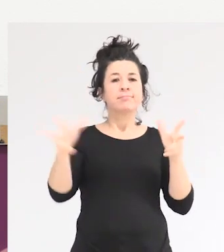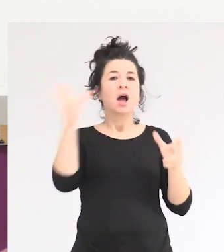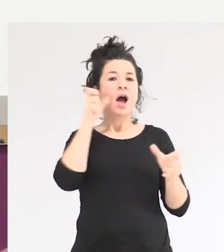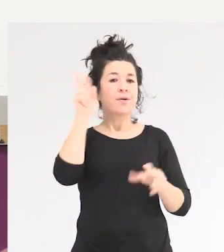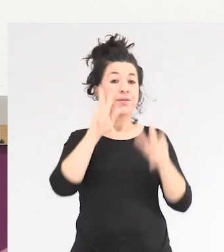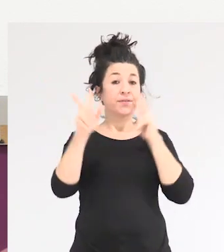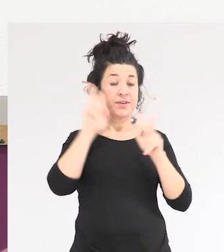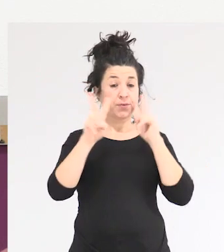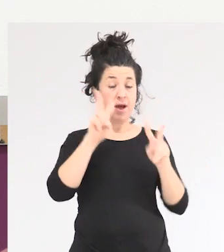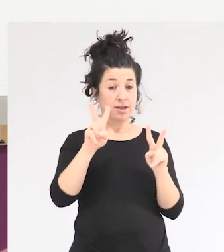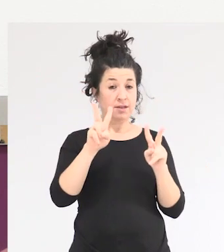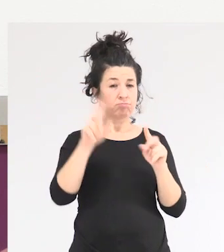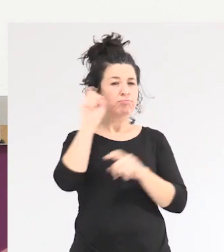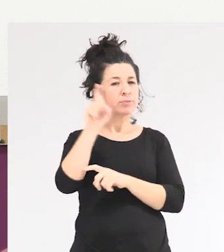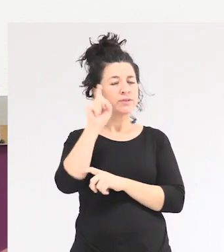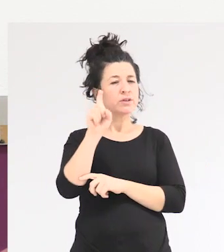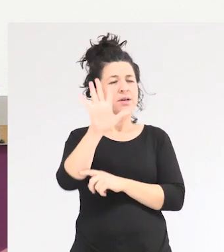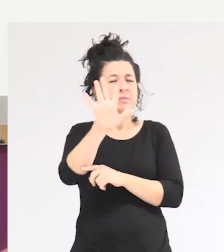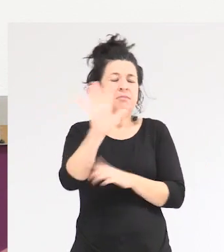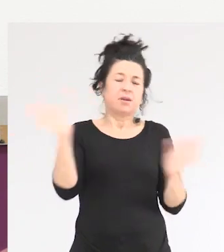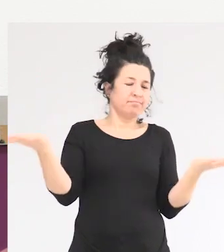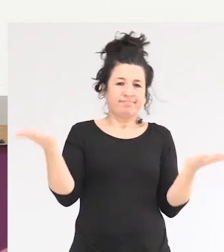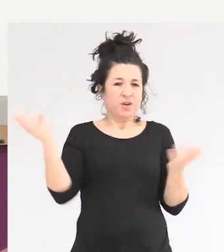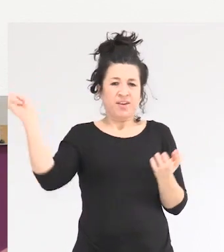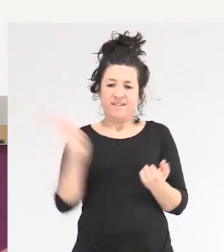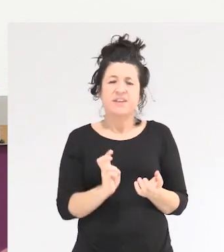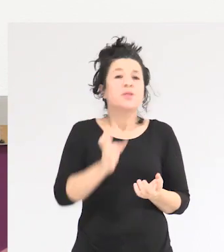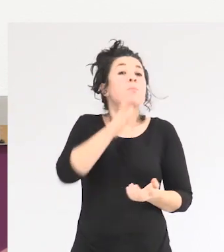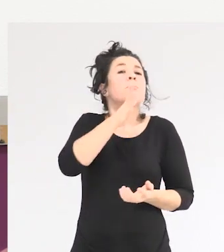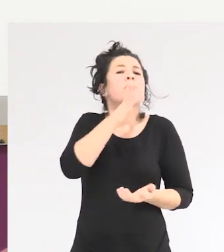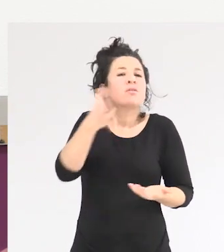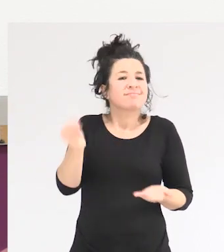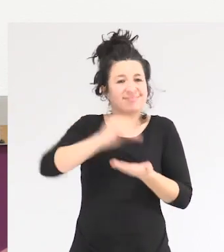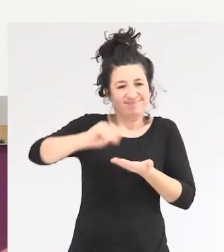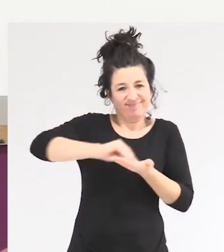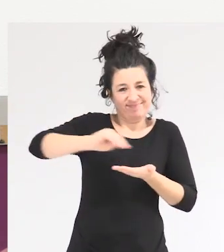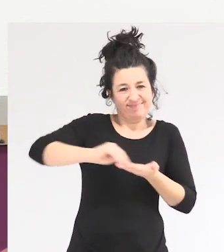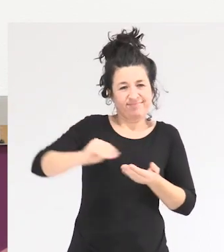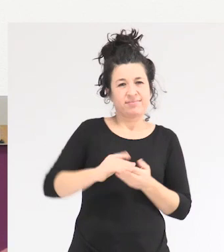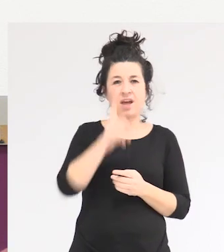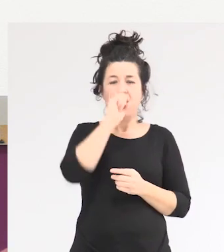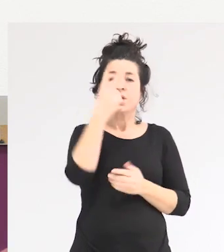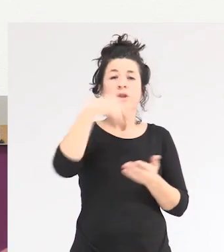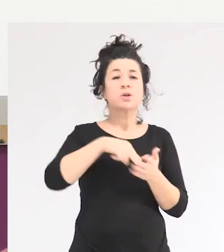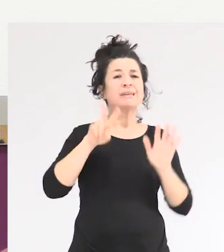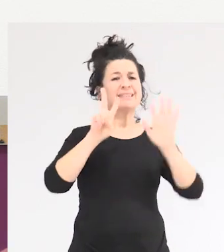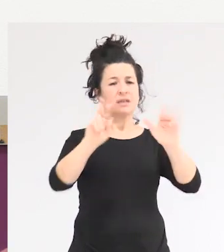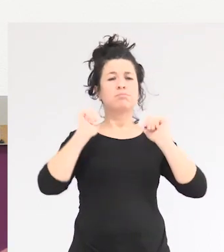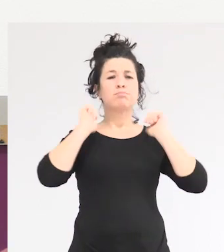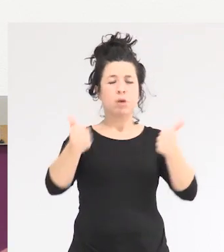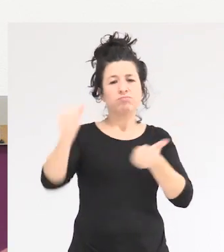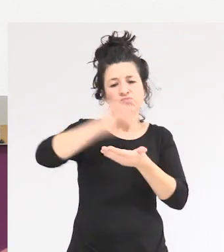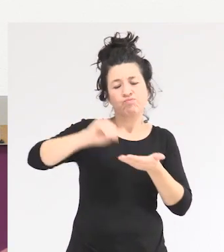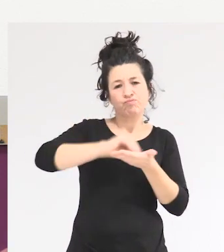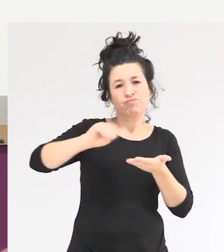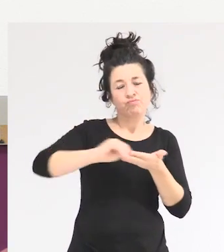eta bueno, baina ez da kasua, ekarri dugu idazlea delako, 2007an hasi zen idazten, sua